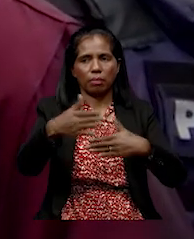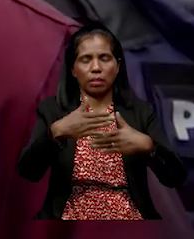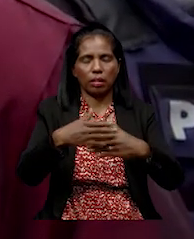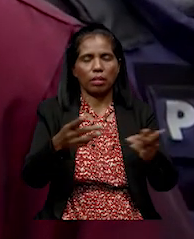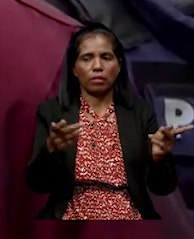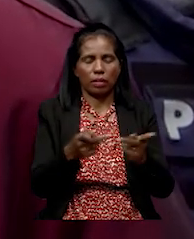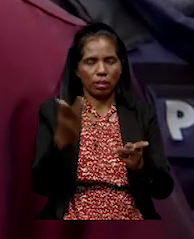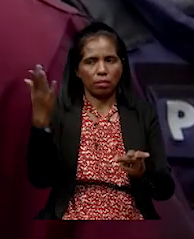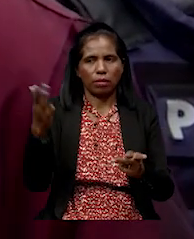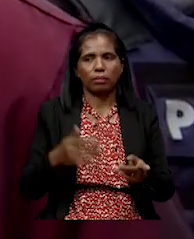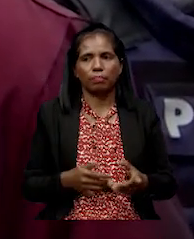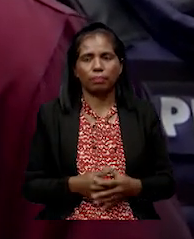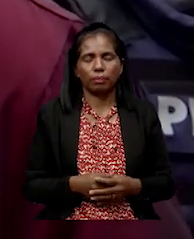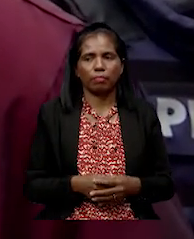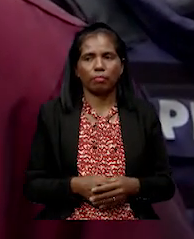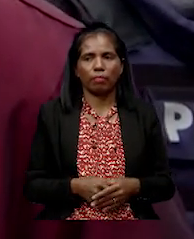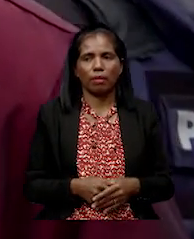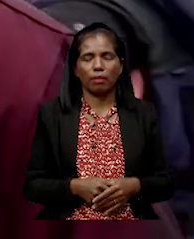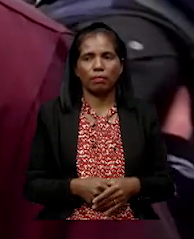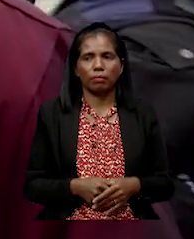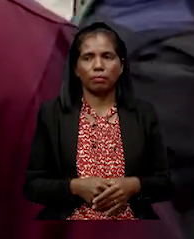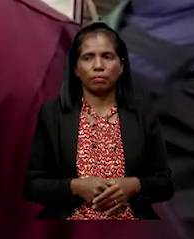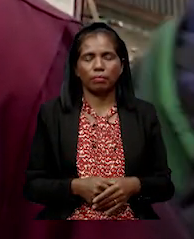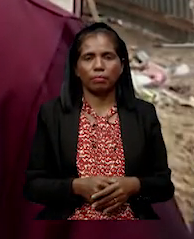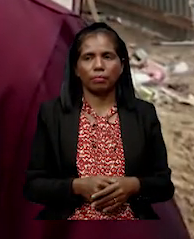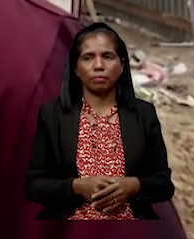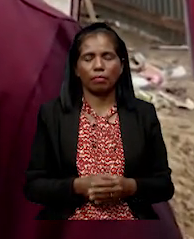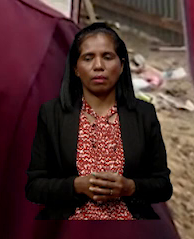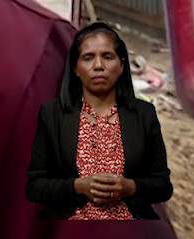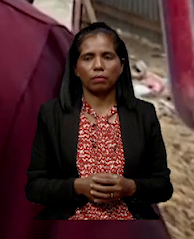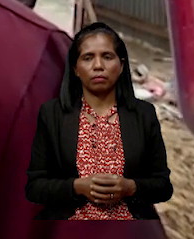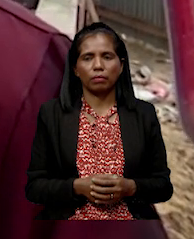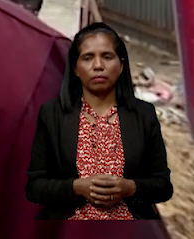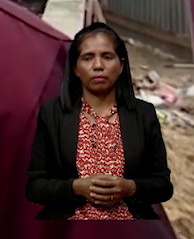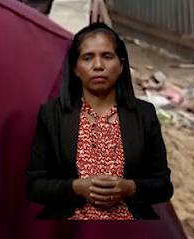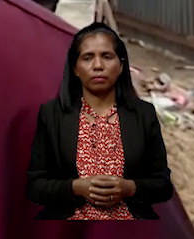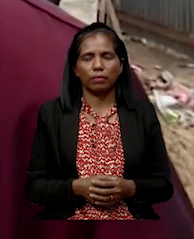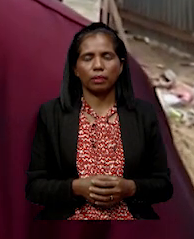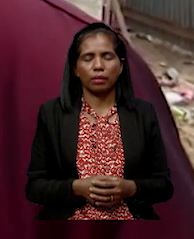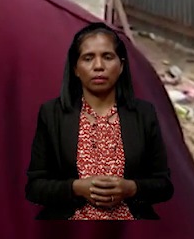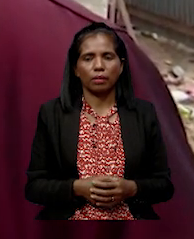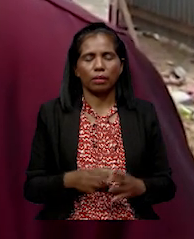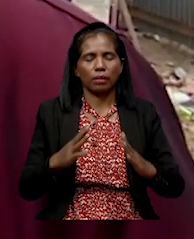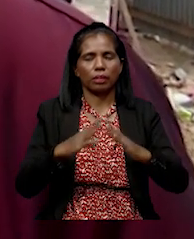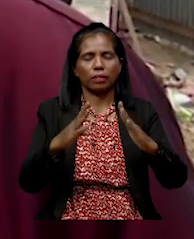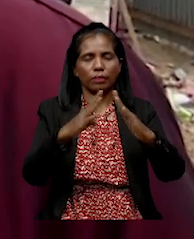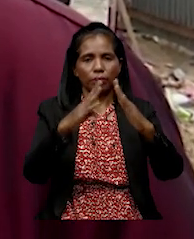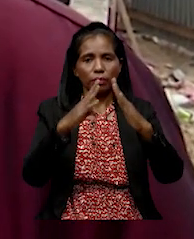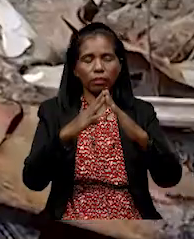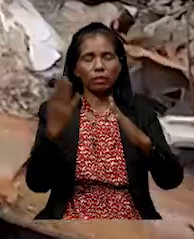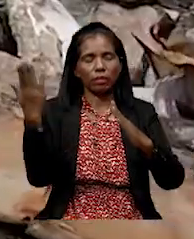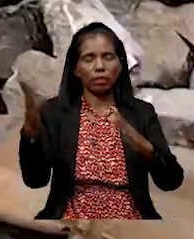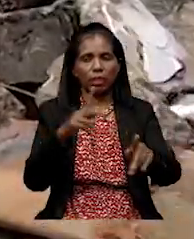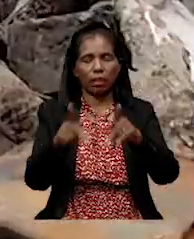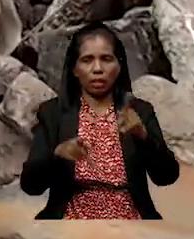areneba. Звірі, по-другому ніяк. 16 березня це було. Ія сідаде візінню Бородіанка, авторе